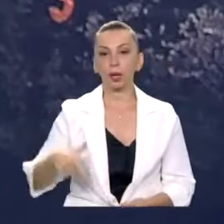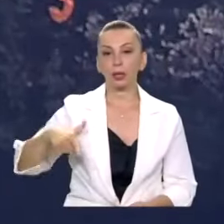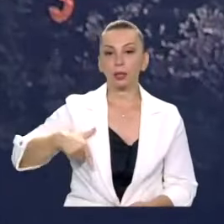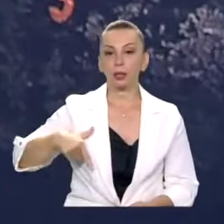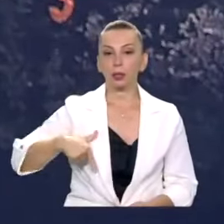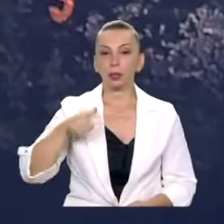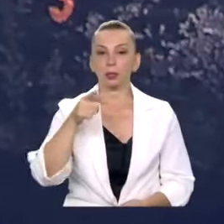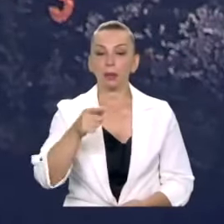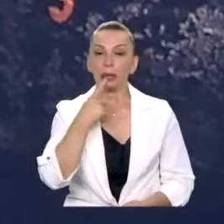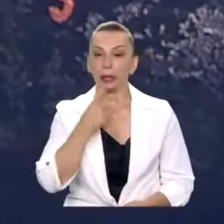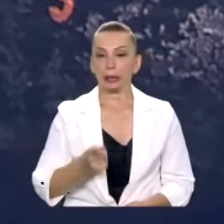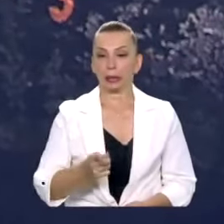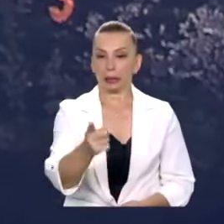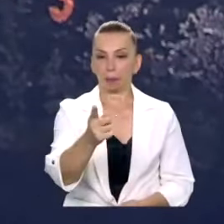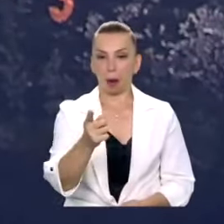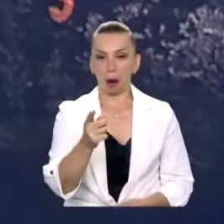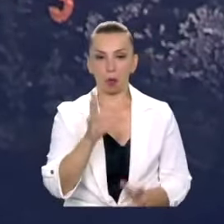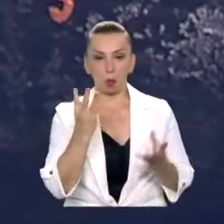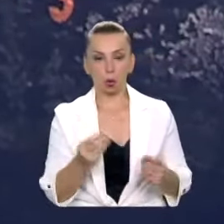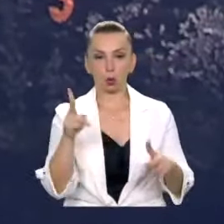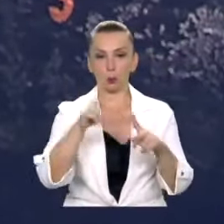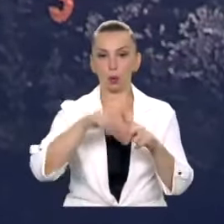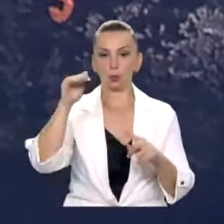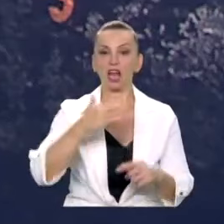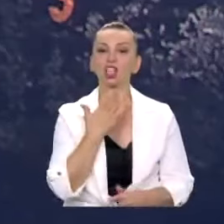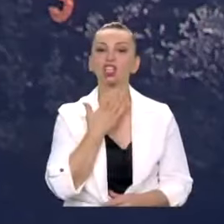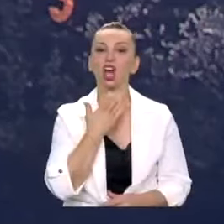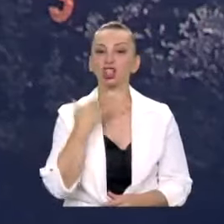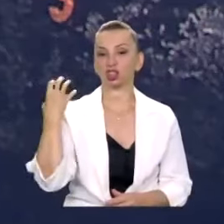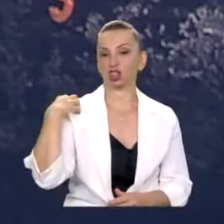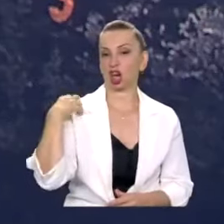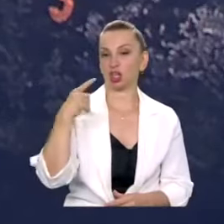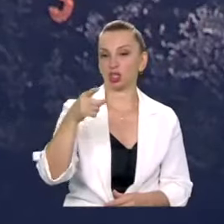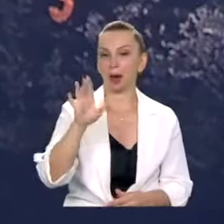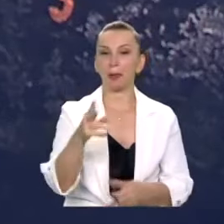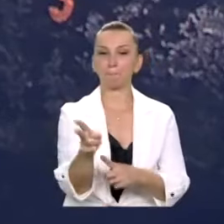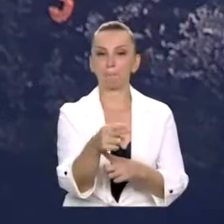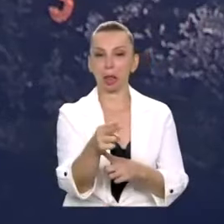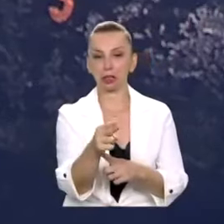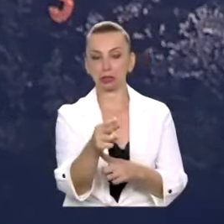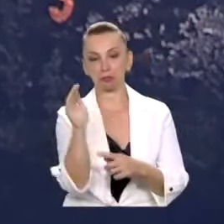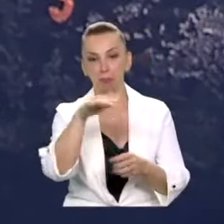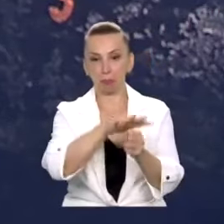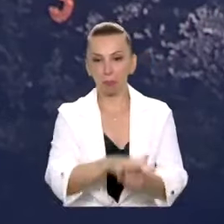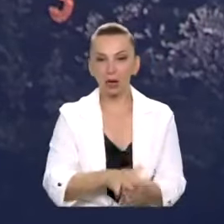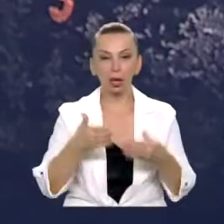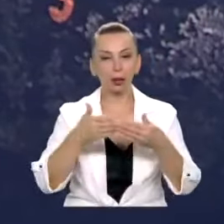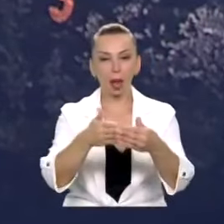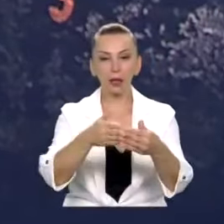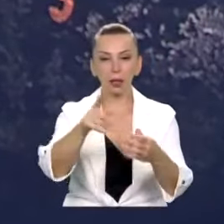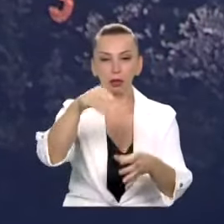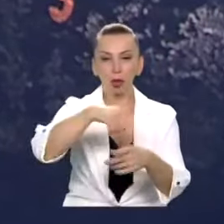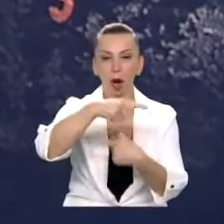İzmir'de bir ihbar üzerine harekete geçen polis Karşıyaka'da balıkçı barınağına baskın yaptı. Bir teknede yapılan